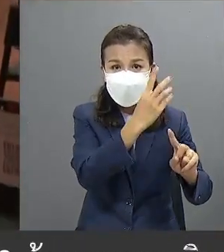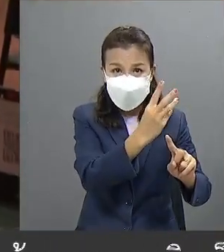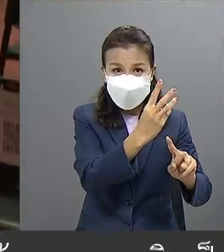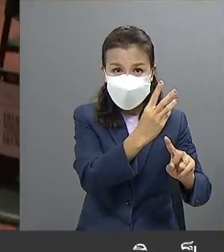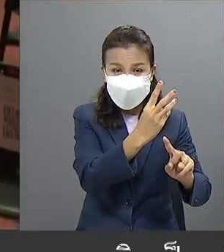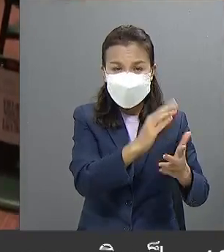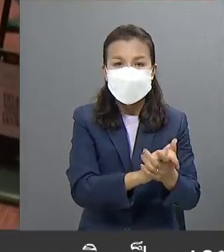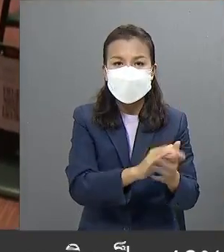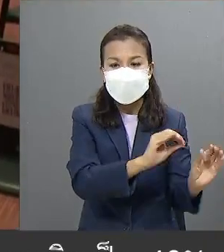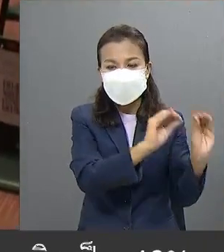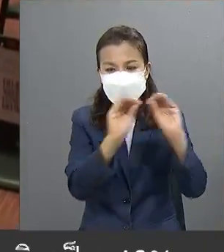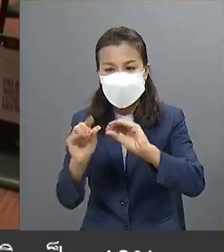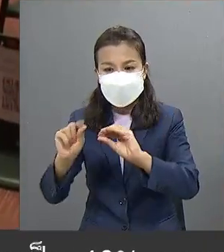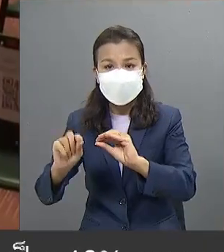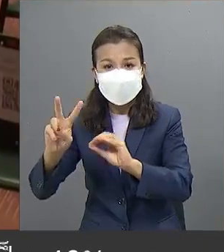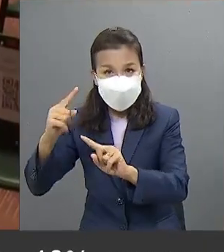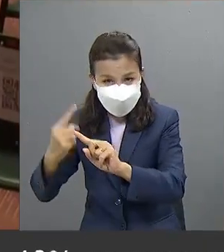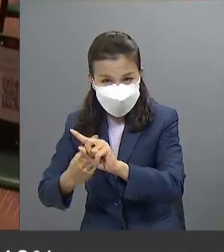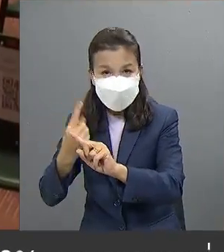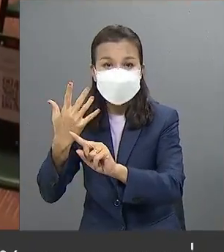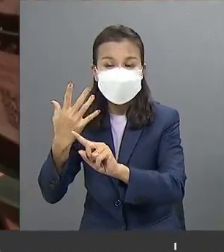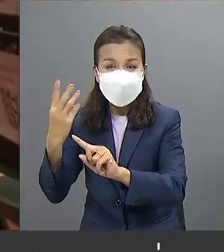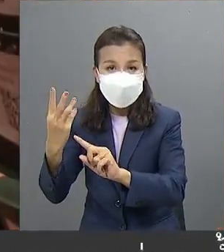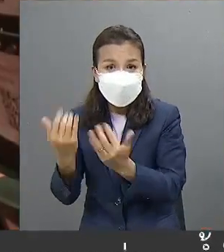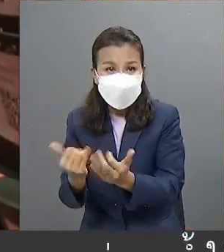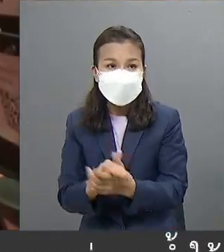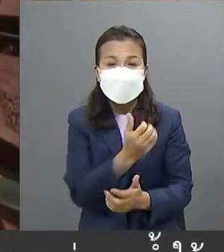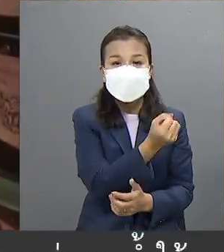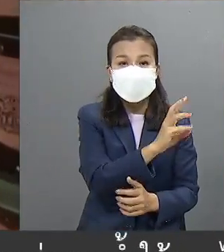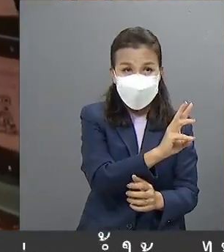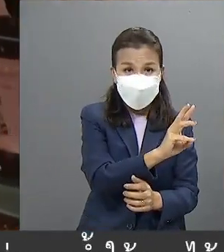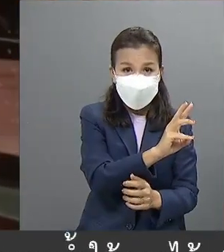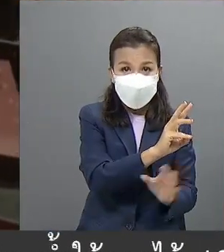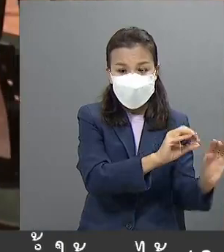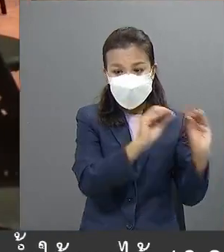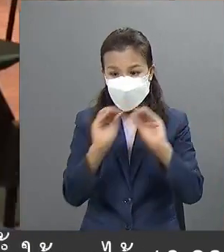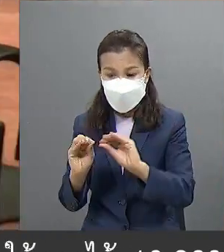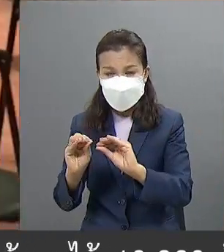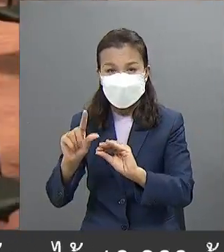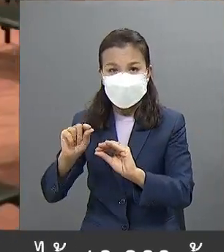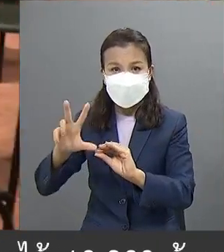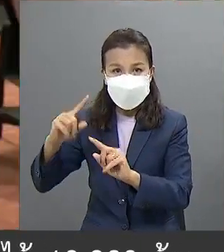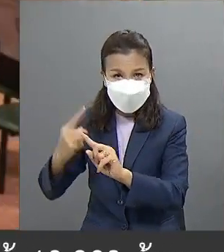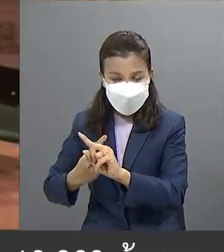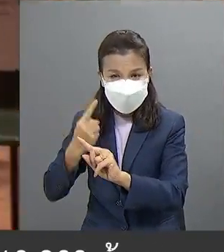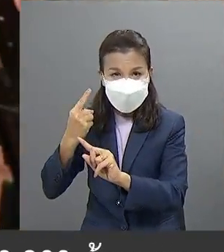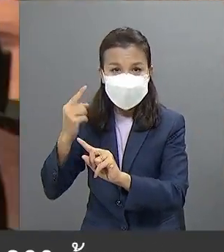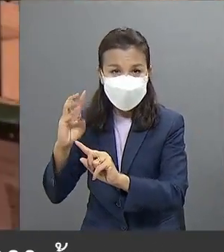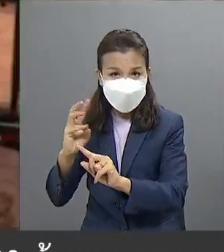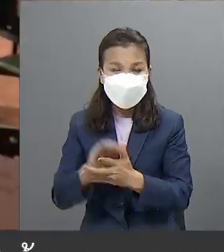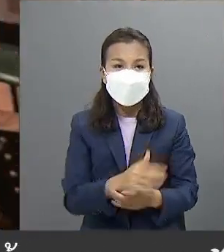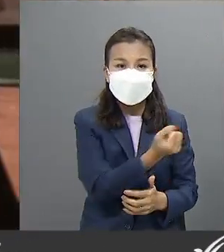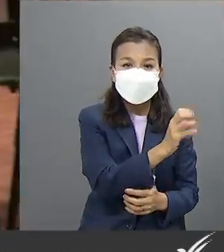เป็นวันที่ 22มิถุนายนก็คือวันนี้คิวชิดเดิม 16มิถุนายนคิวใหม่เป็น 23มิถุนายนคิวชิดเดิม 17